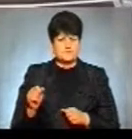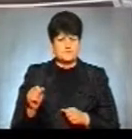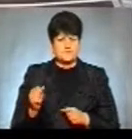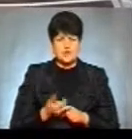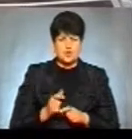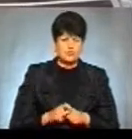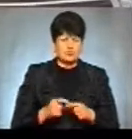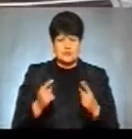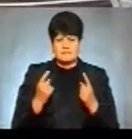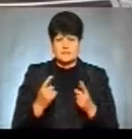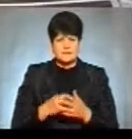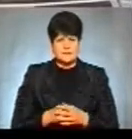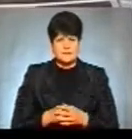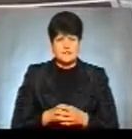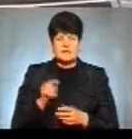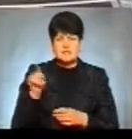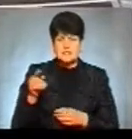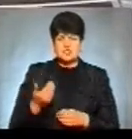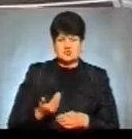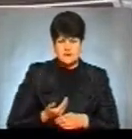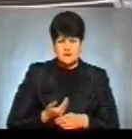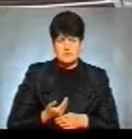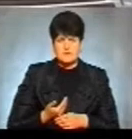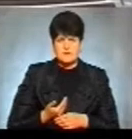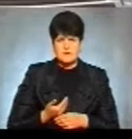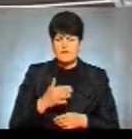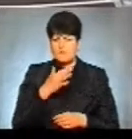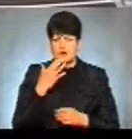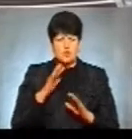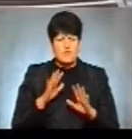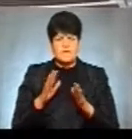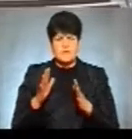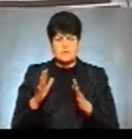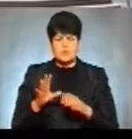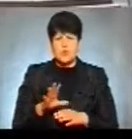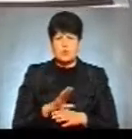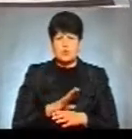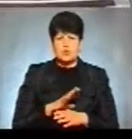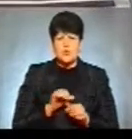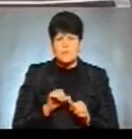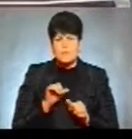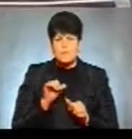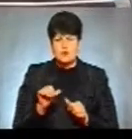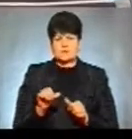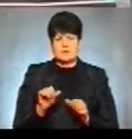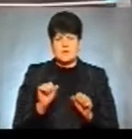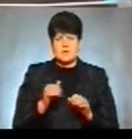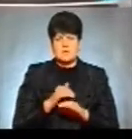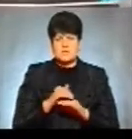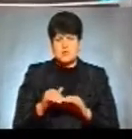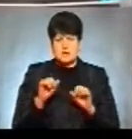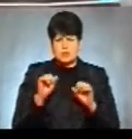дуже великий. Їх життя в багатьох випадках було поза межею можливості